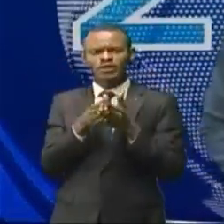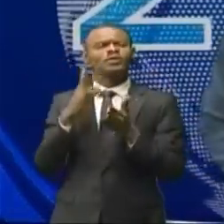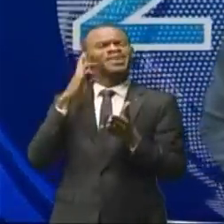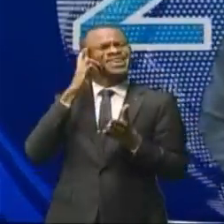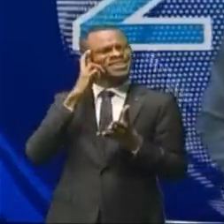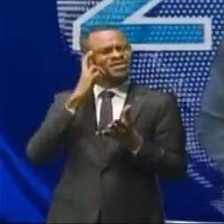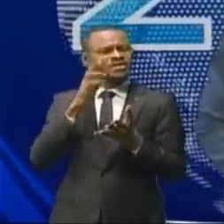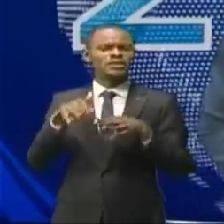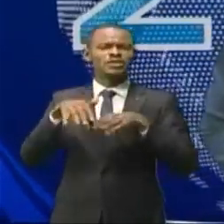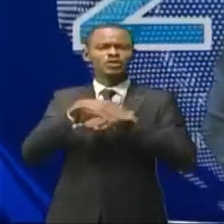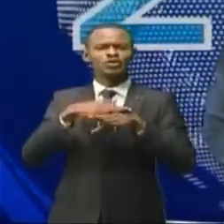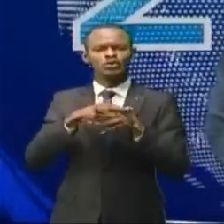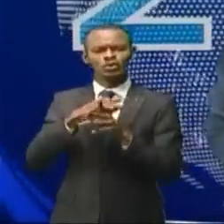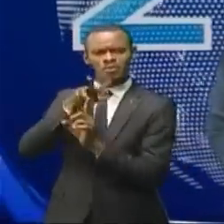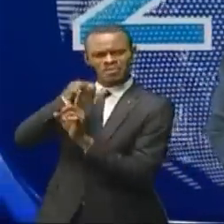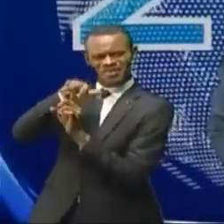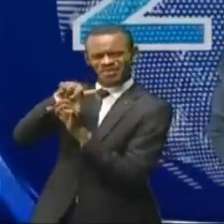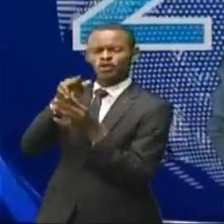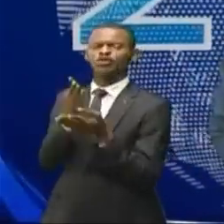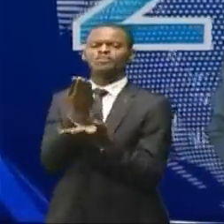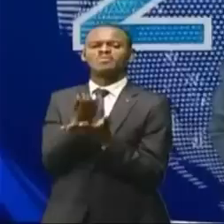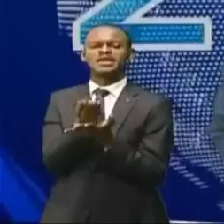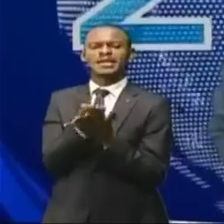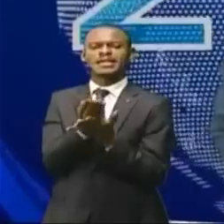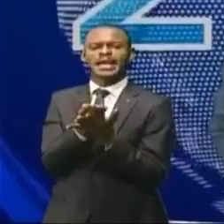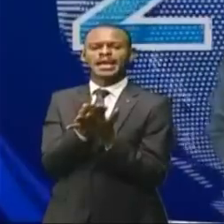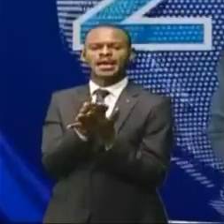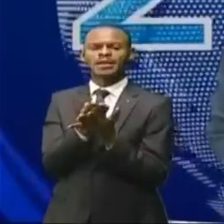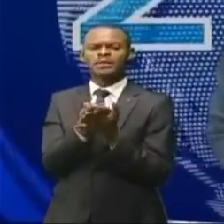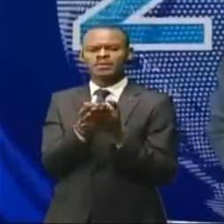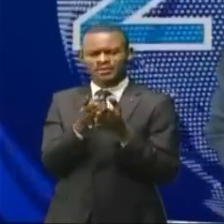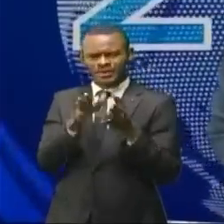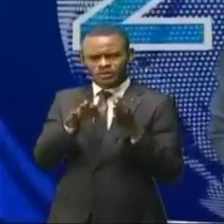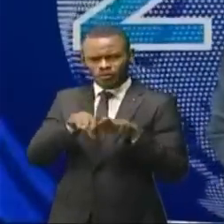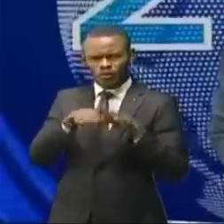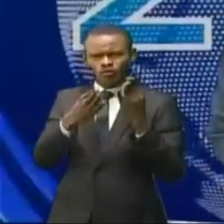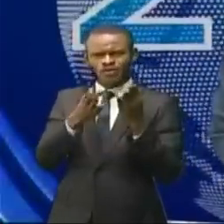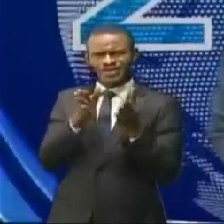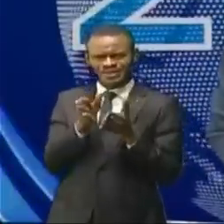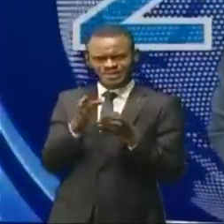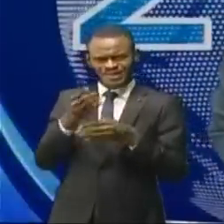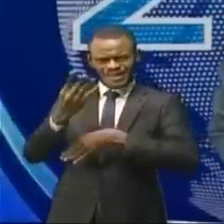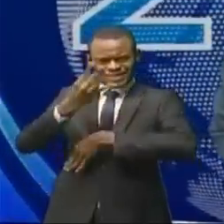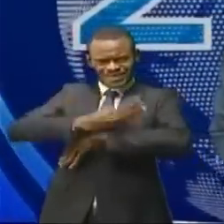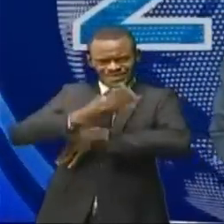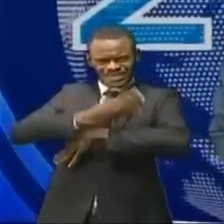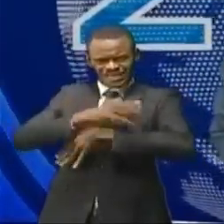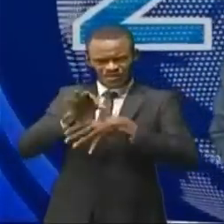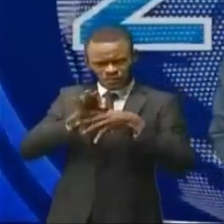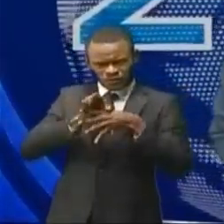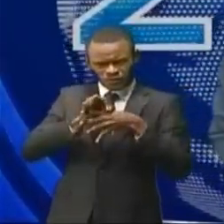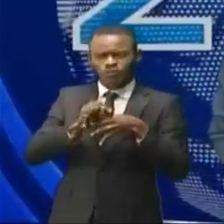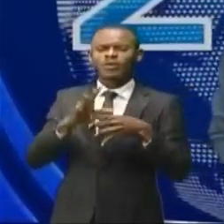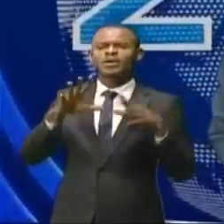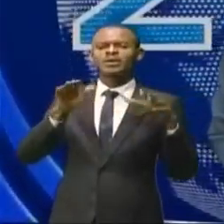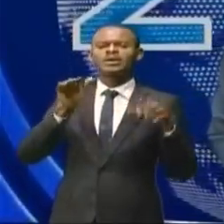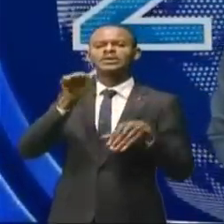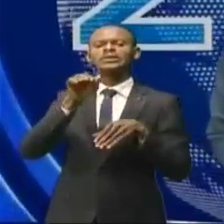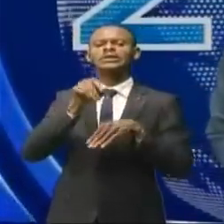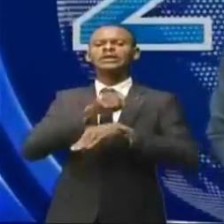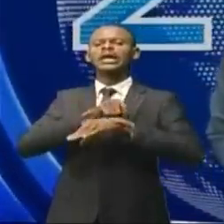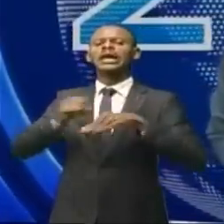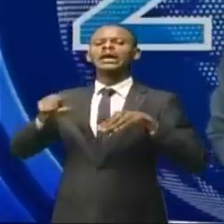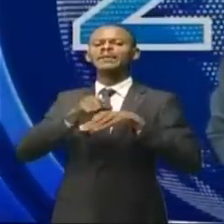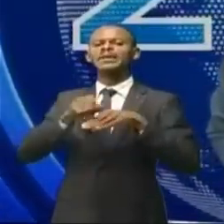la cérémonie d'ouverture a été présidée par le directeur de cabinet adjoint du chef de l'État au collège au collège Boboto